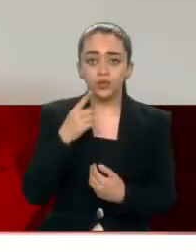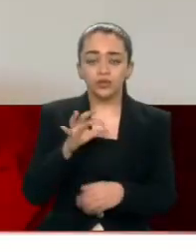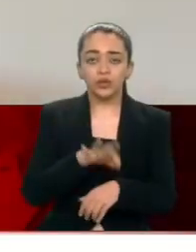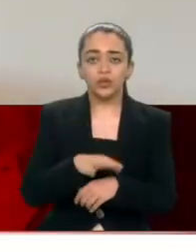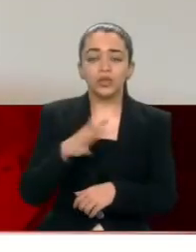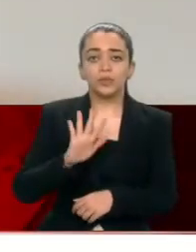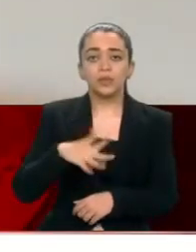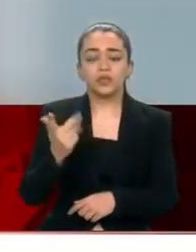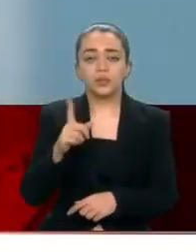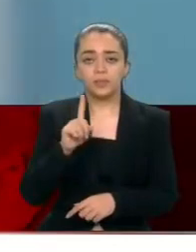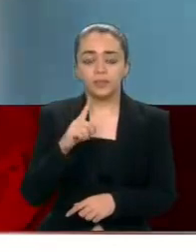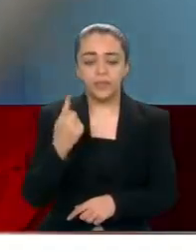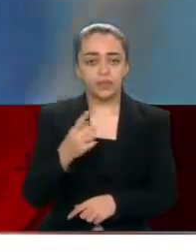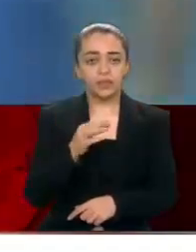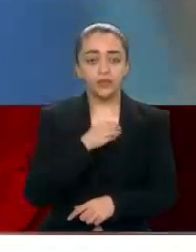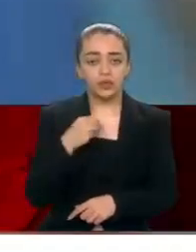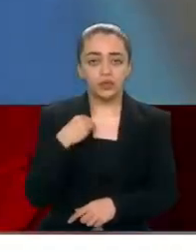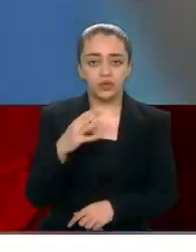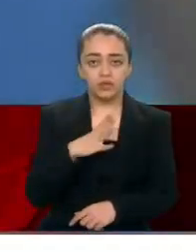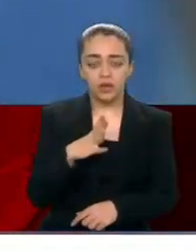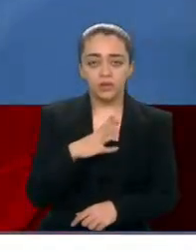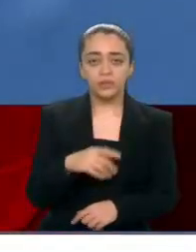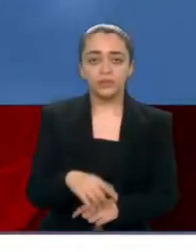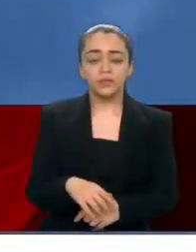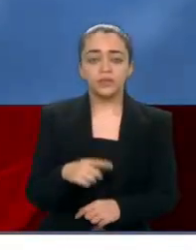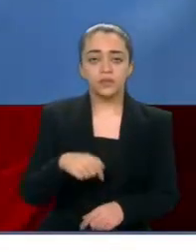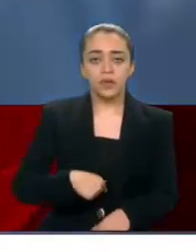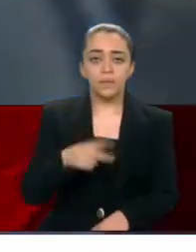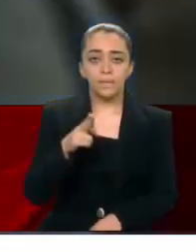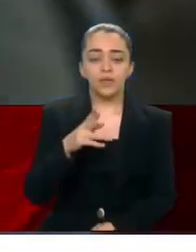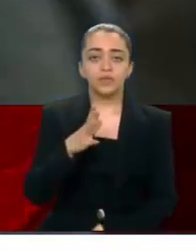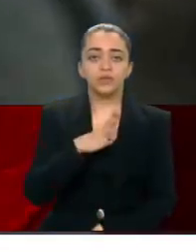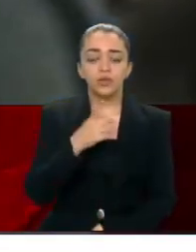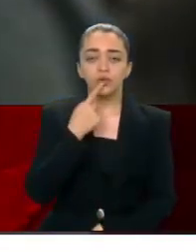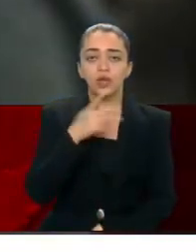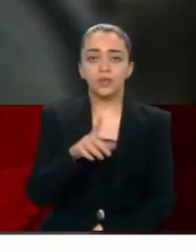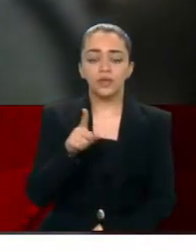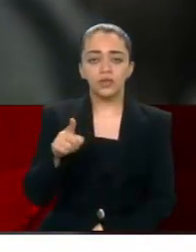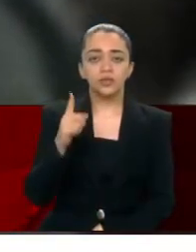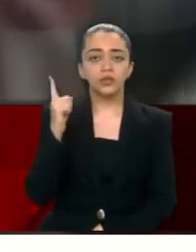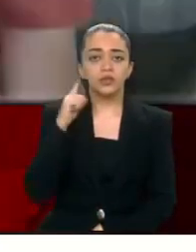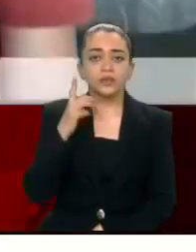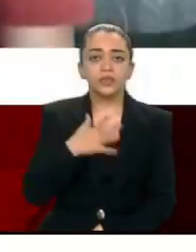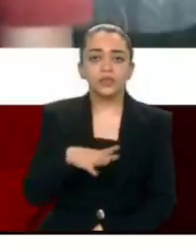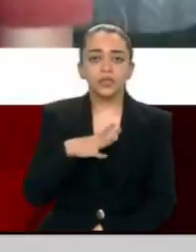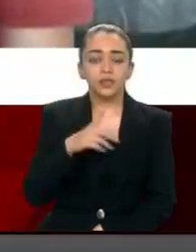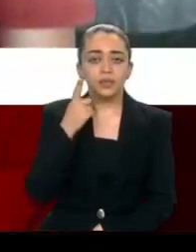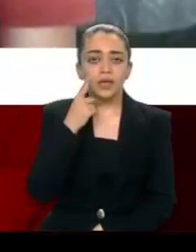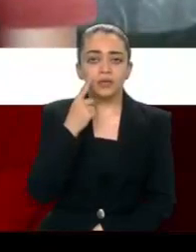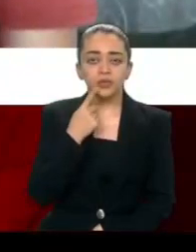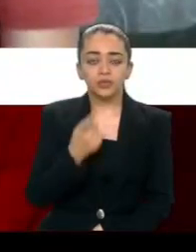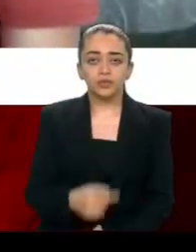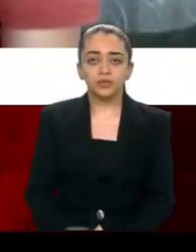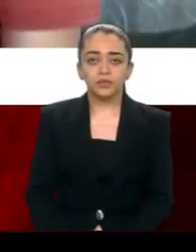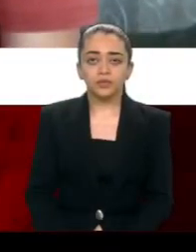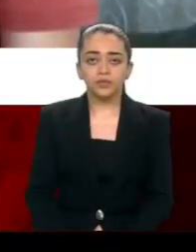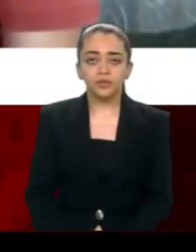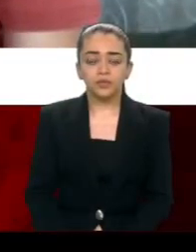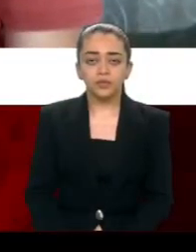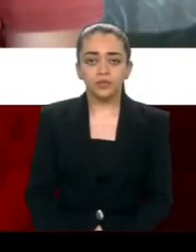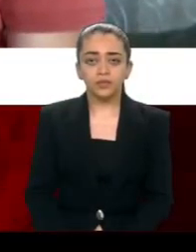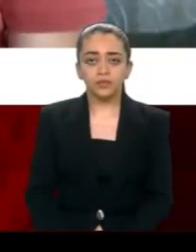bir doktor karşıladı onu talihsiz kadın kahrından makas olduğunu söylemedi gerçeği onlardan duymak istedi başka kim ameliyattan dolayı bir